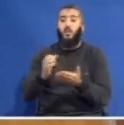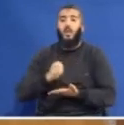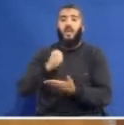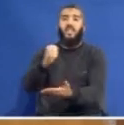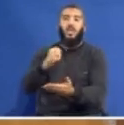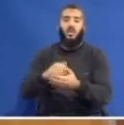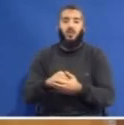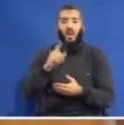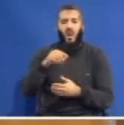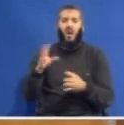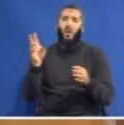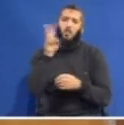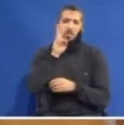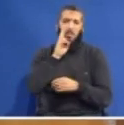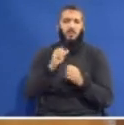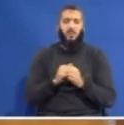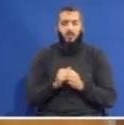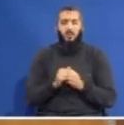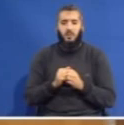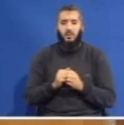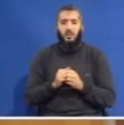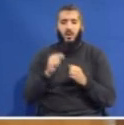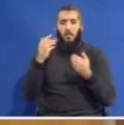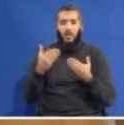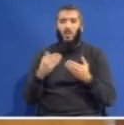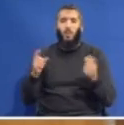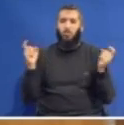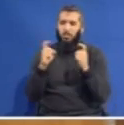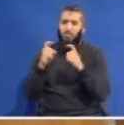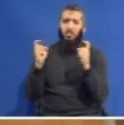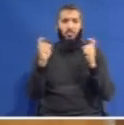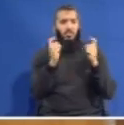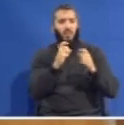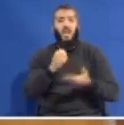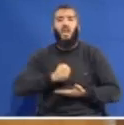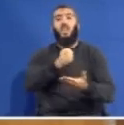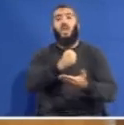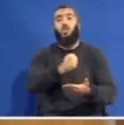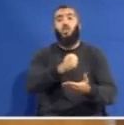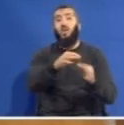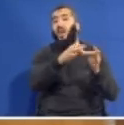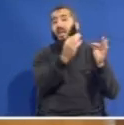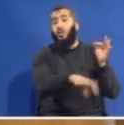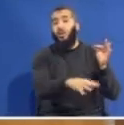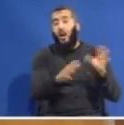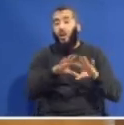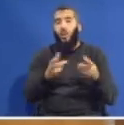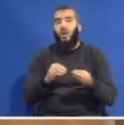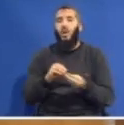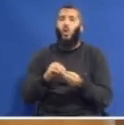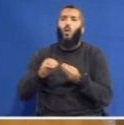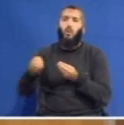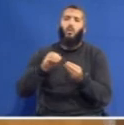هذا التشابك هذا وهذا التنازع حول هذه التركة وهذا